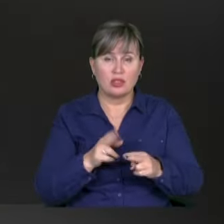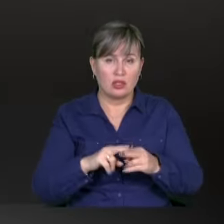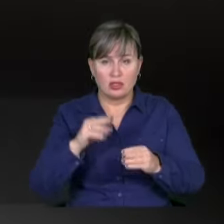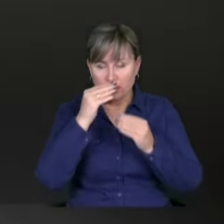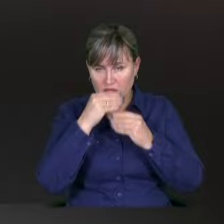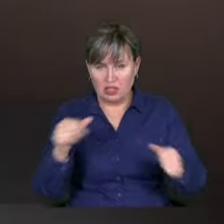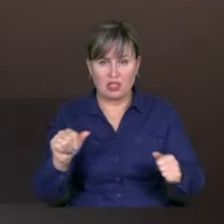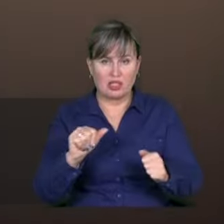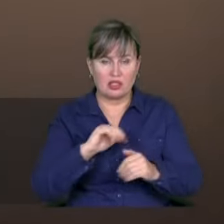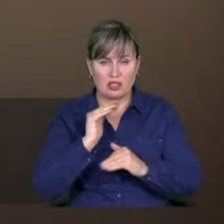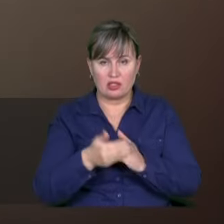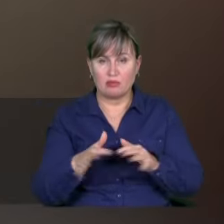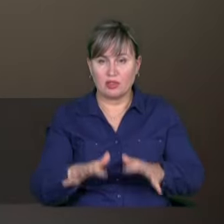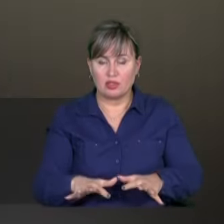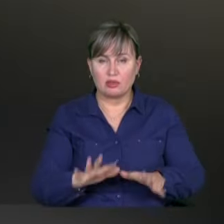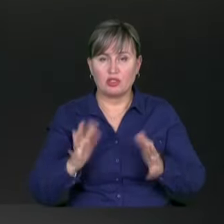с места происшествия.